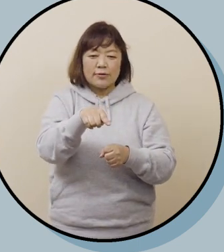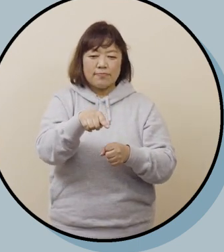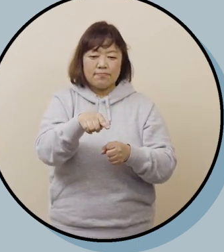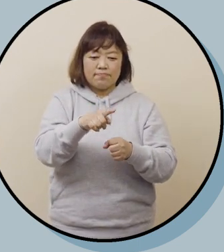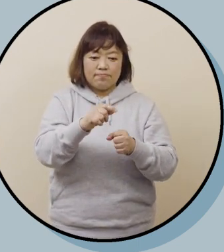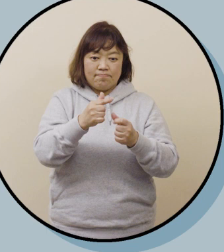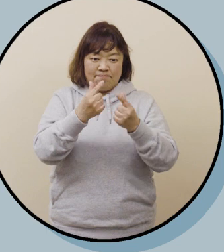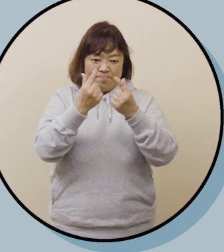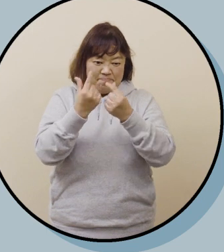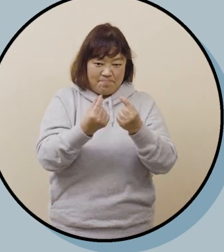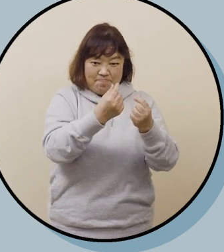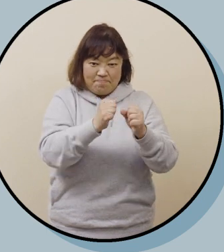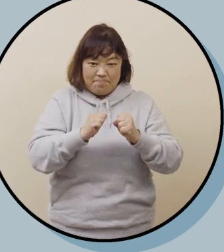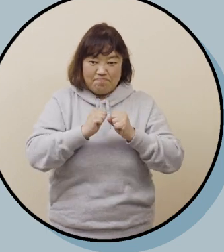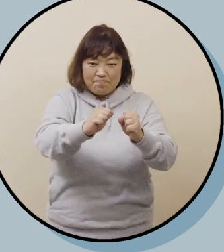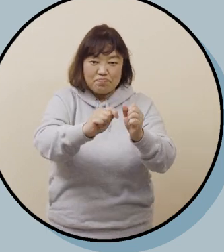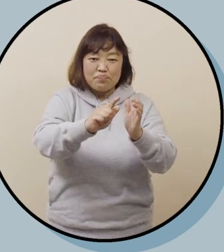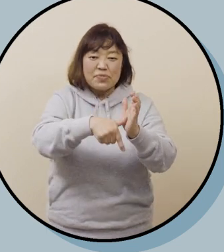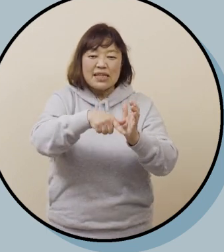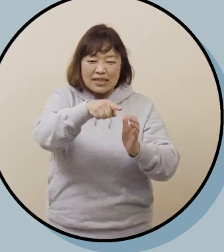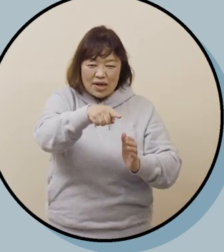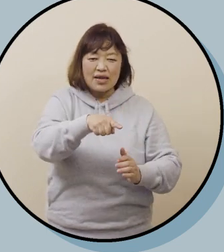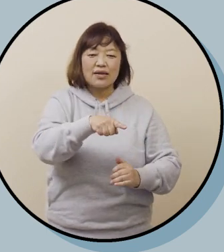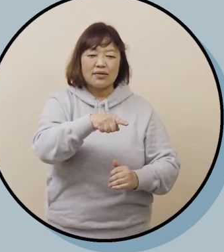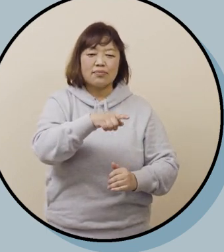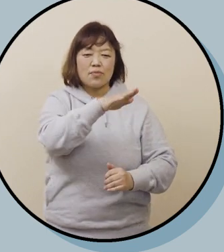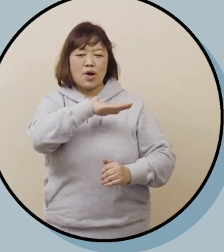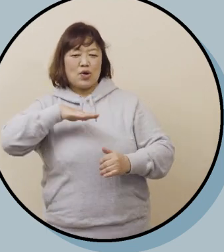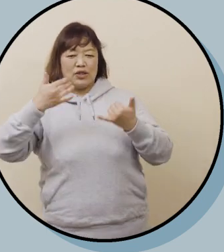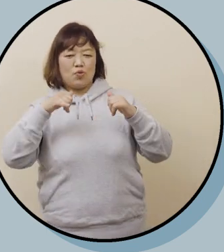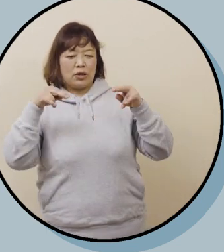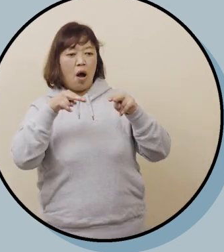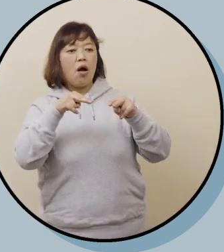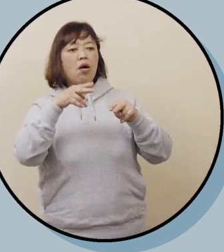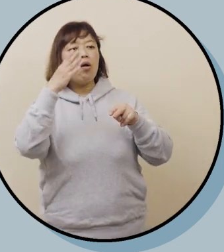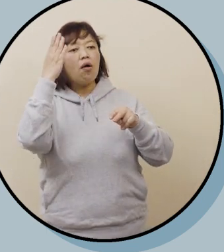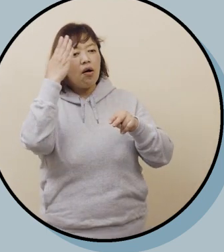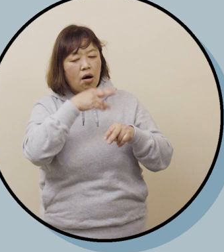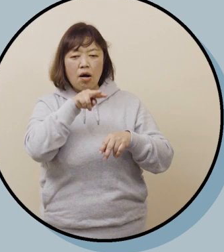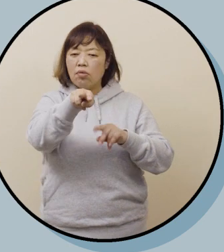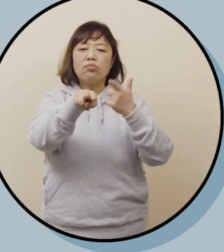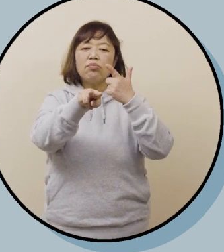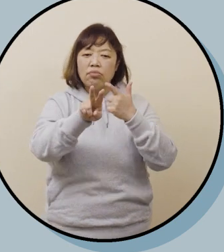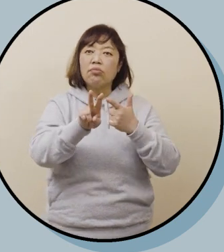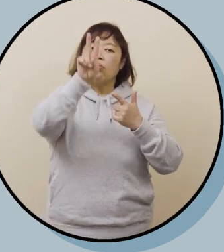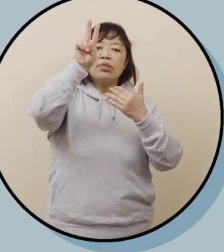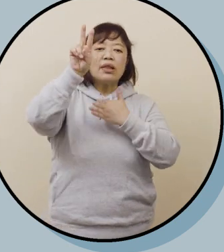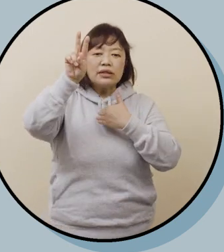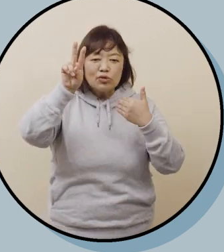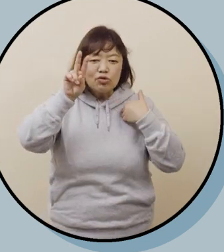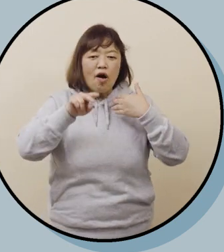目的のためだけに作るってそういう風にあるこう突き詰めて作ることが結果的に